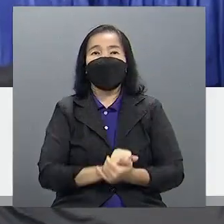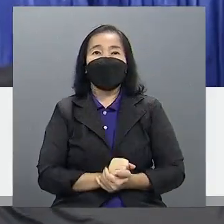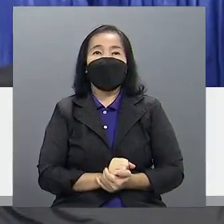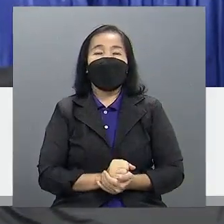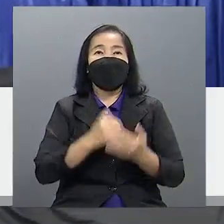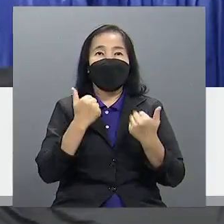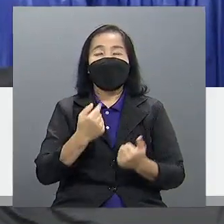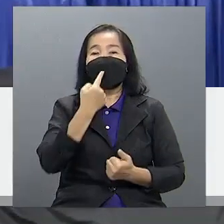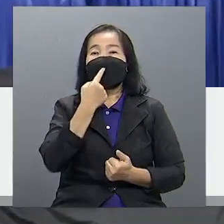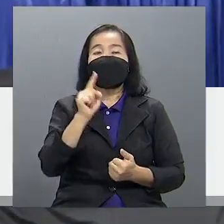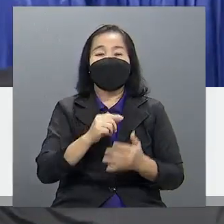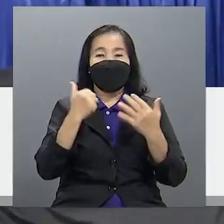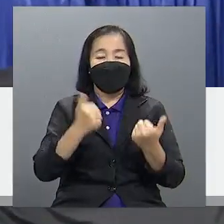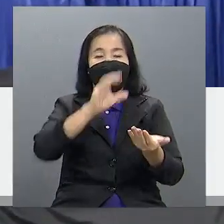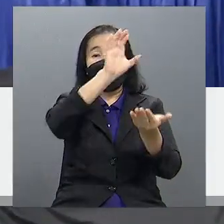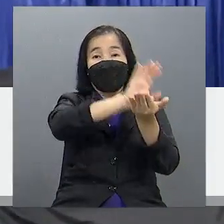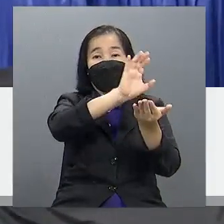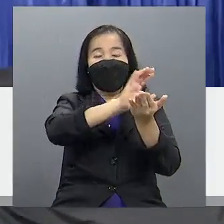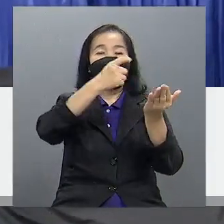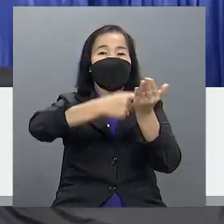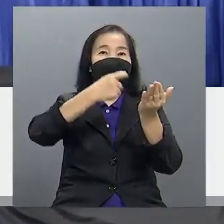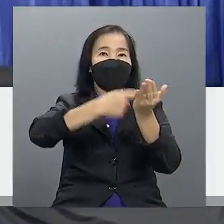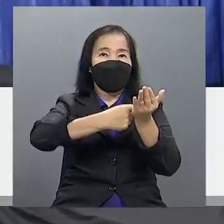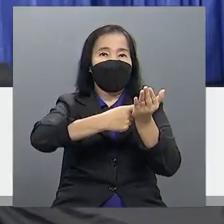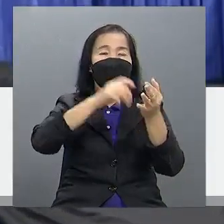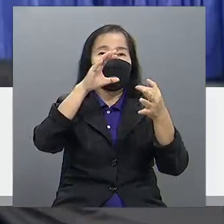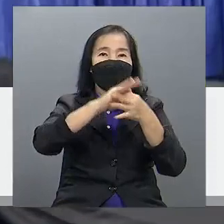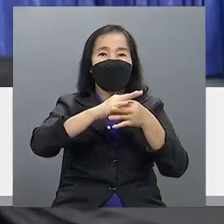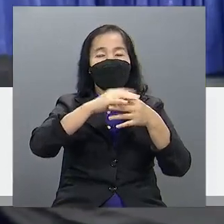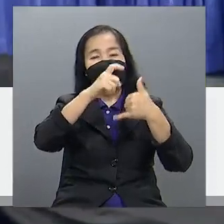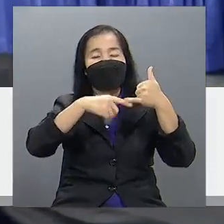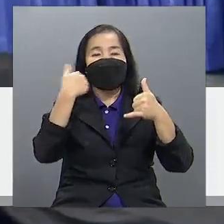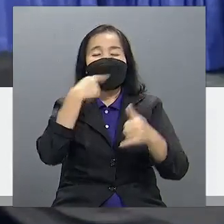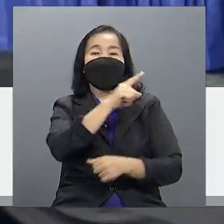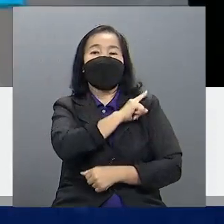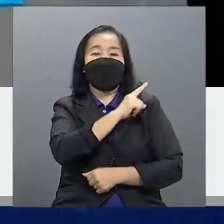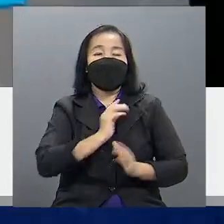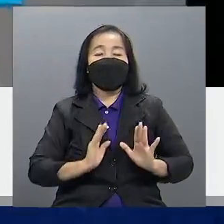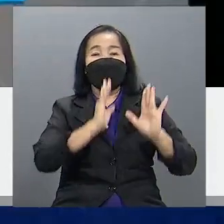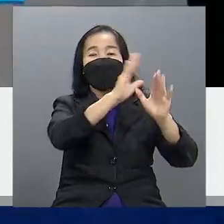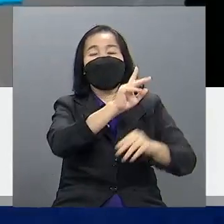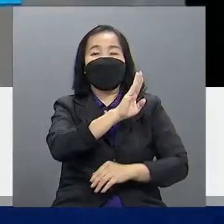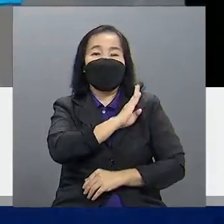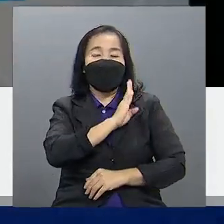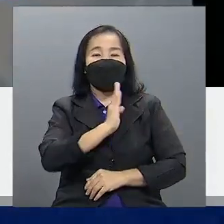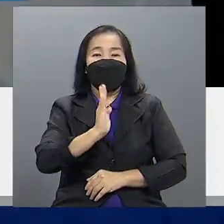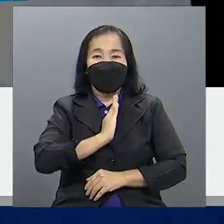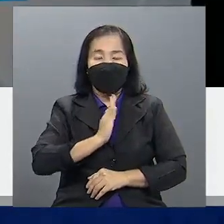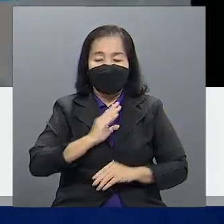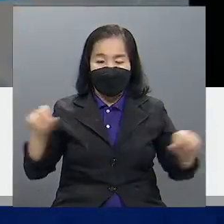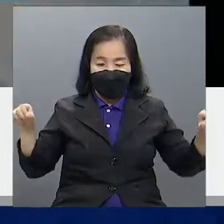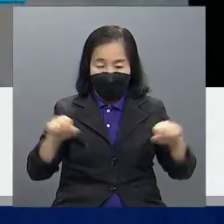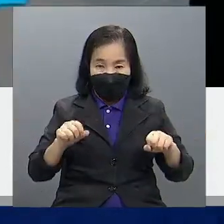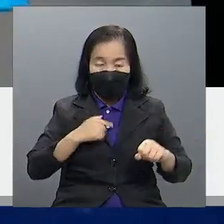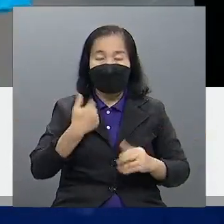กองทุนประกันวินาศภัยในฐานะผู้รับชำระบัญชีจะเป็นตัวกลางดำเนินการจ่ายคืนเบี้ยแล้วก็